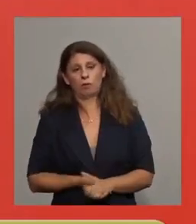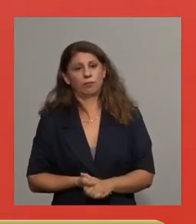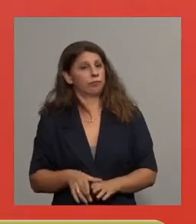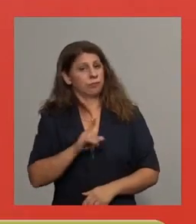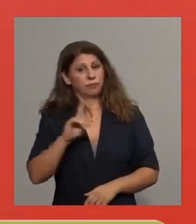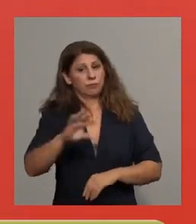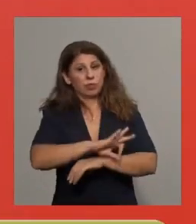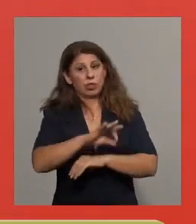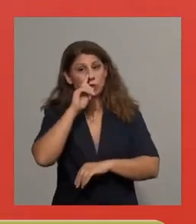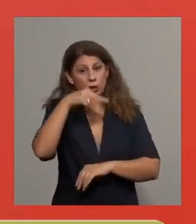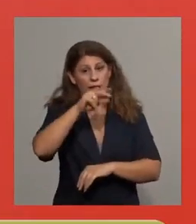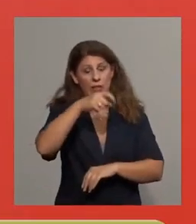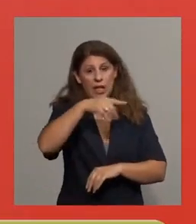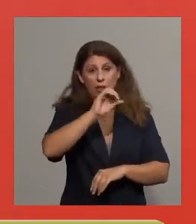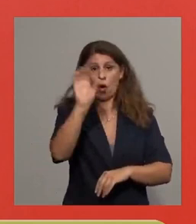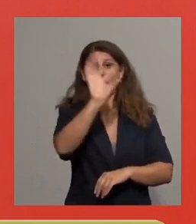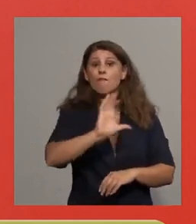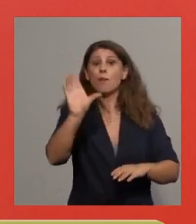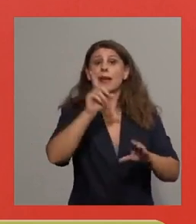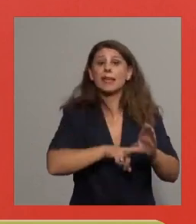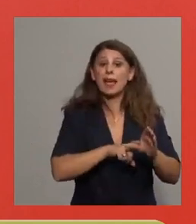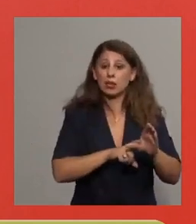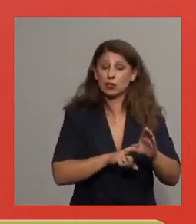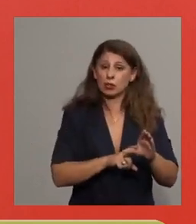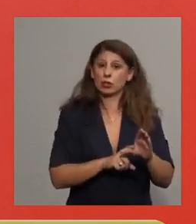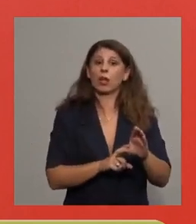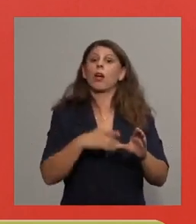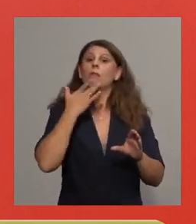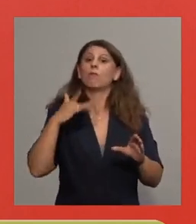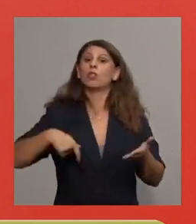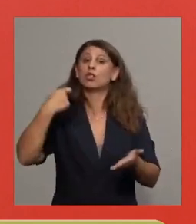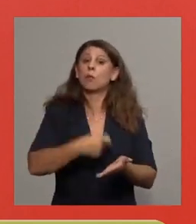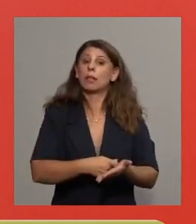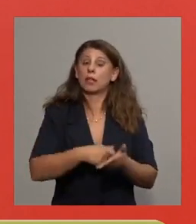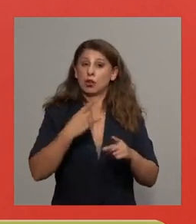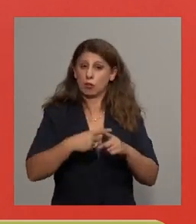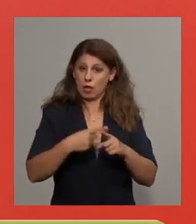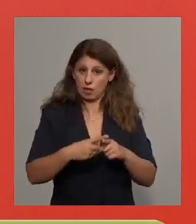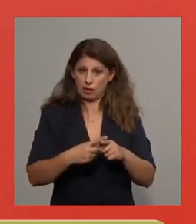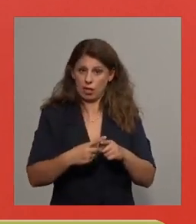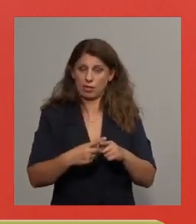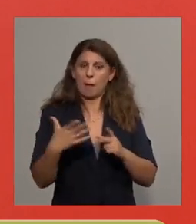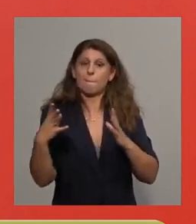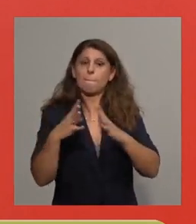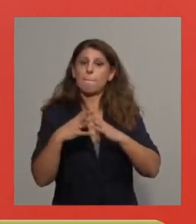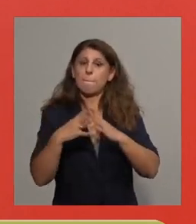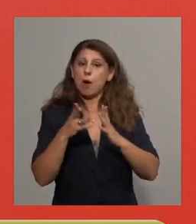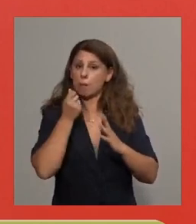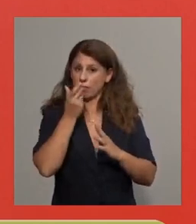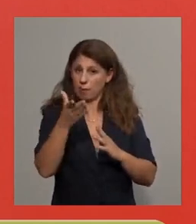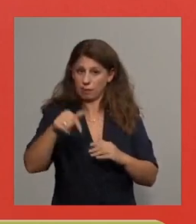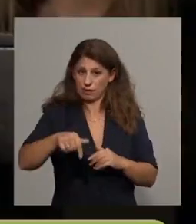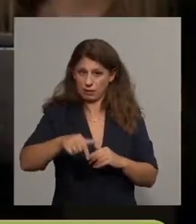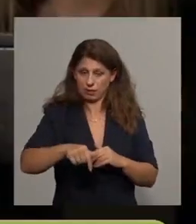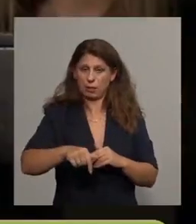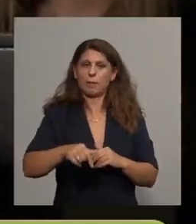στους σχεδιασμούς του ΝΑΤΟ, της Ευρωπαϊκής Ένωσης, που χρυσοπληρώνει ο ελληνικός λαός με τις πολεμικές δαπάνες